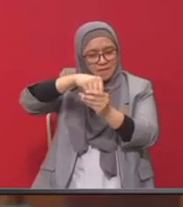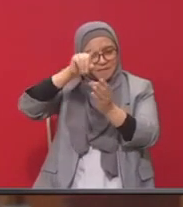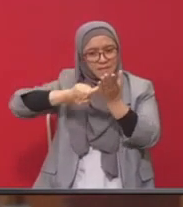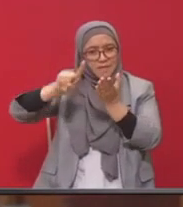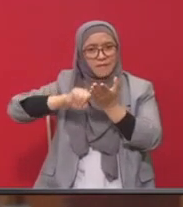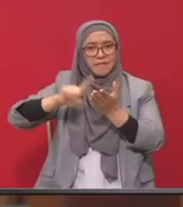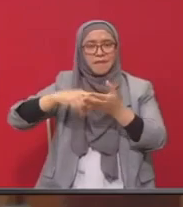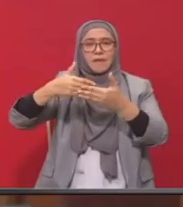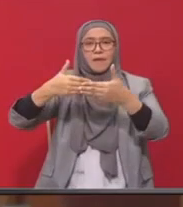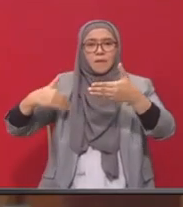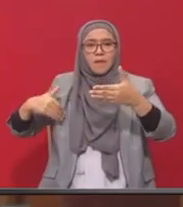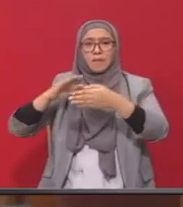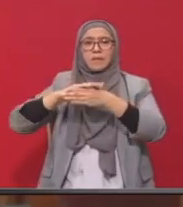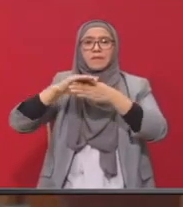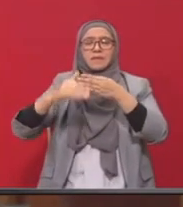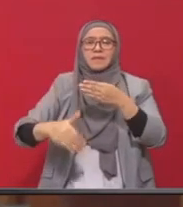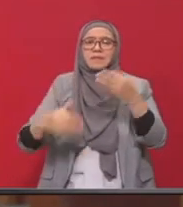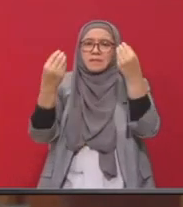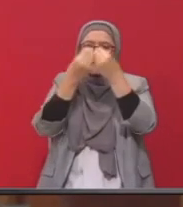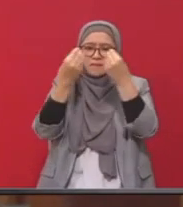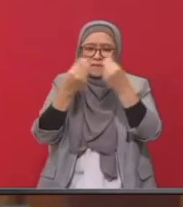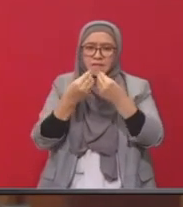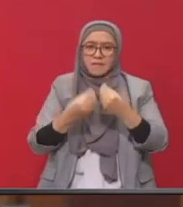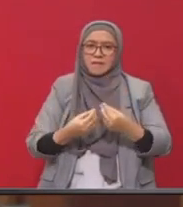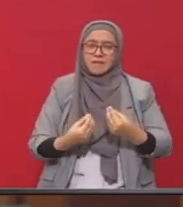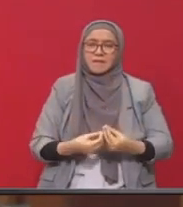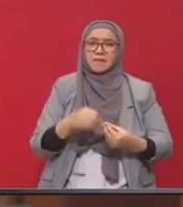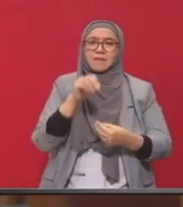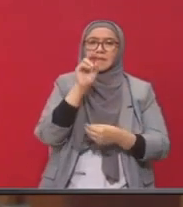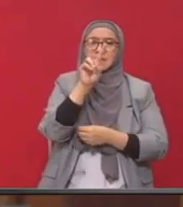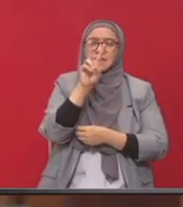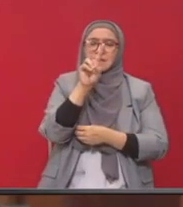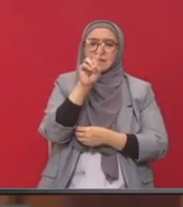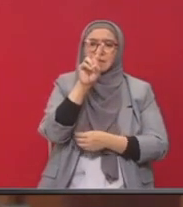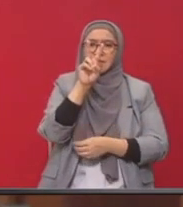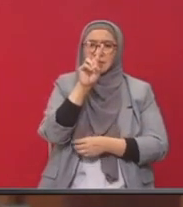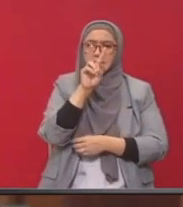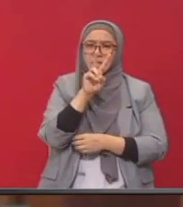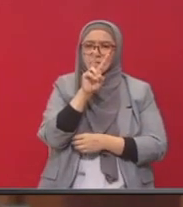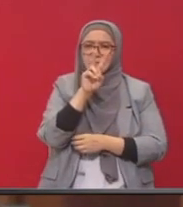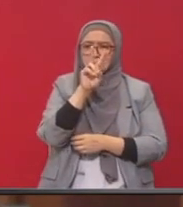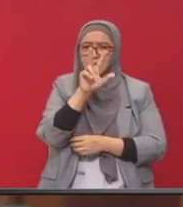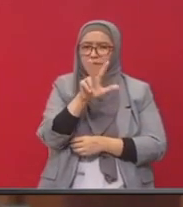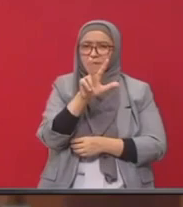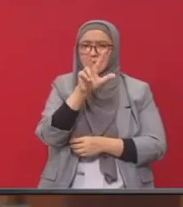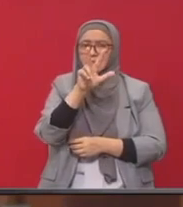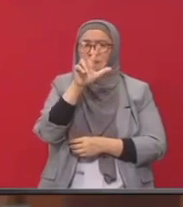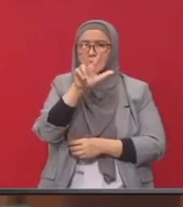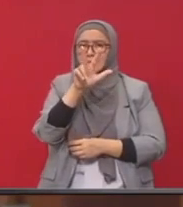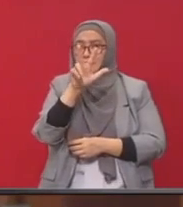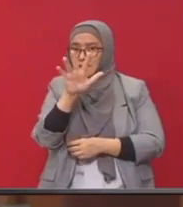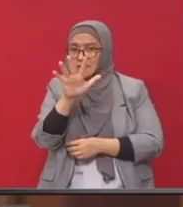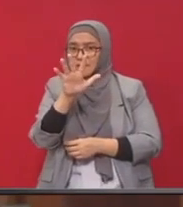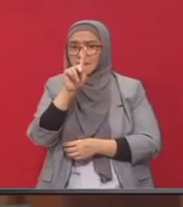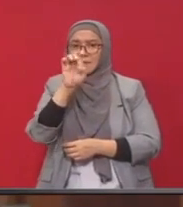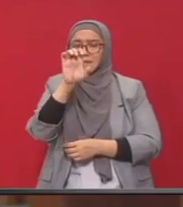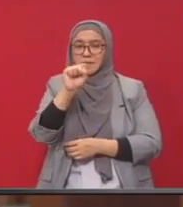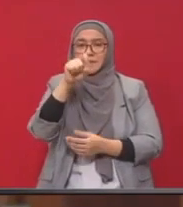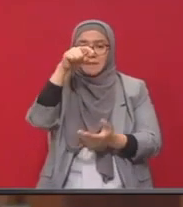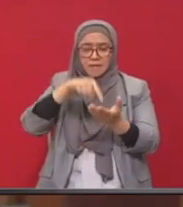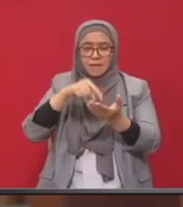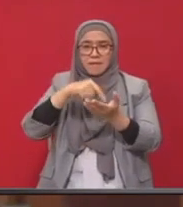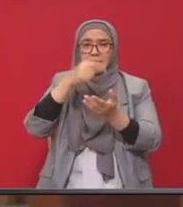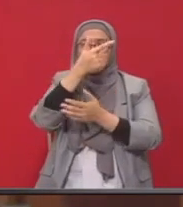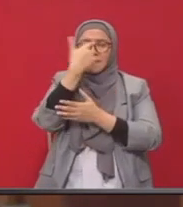anda belum lagi diselesaikan adalah sebanyak 2335 case ini adalah kerana beberapa